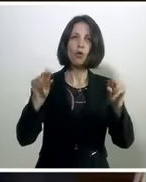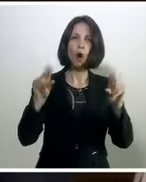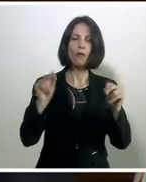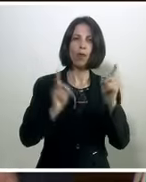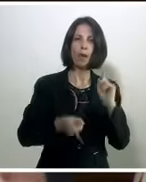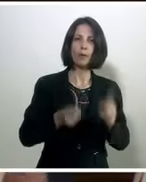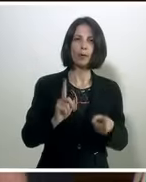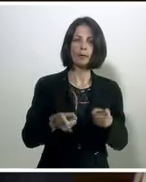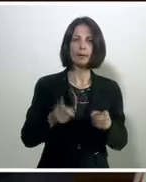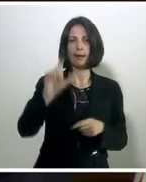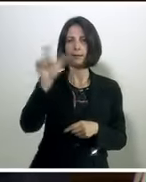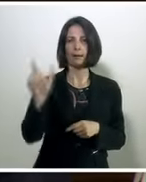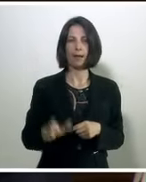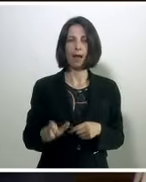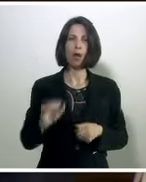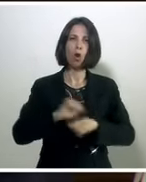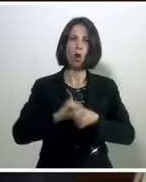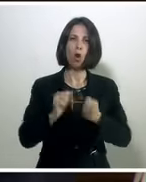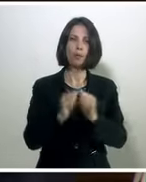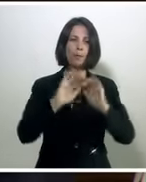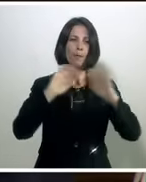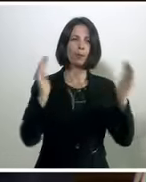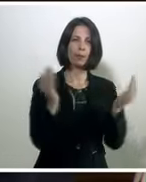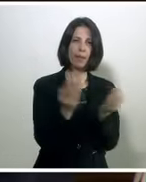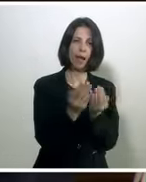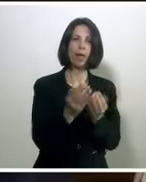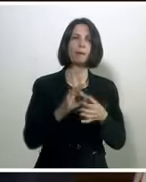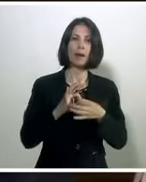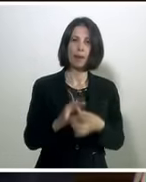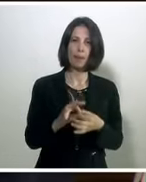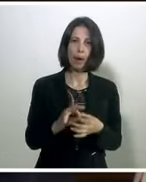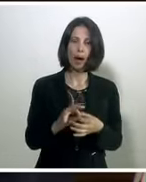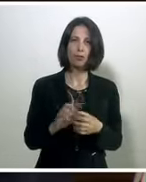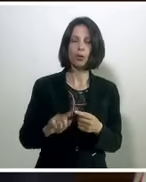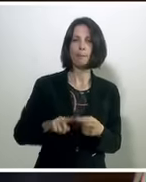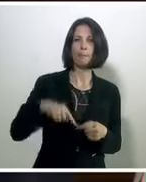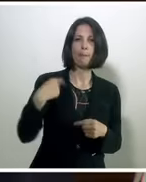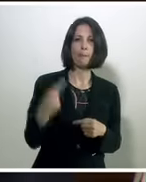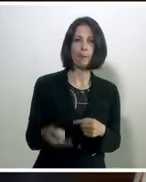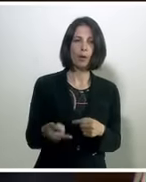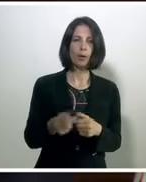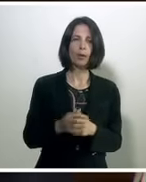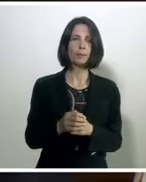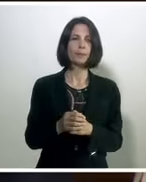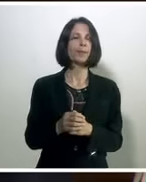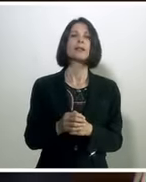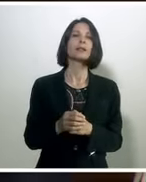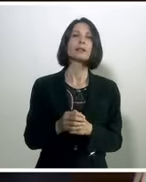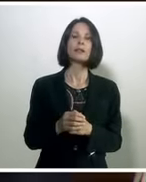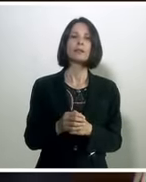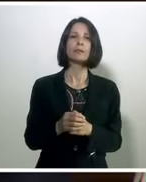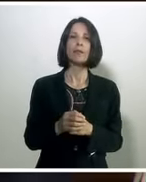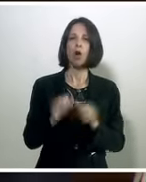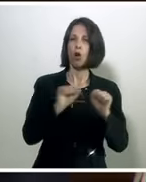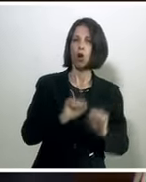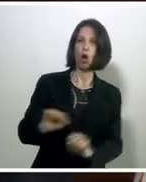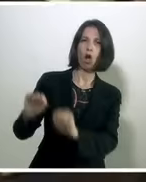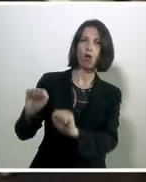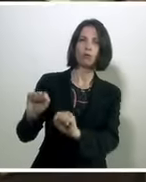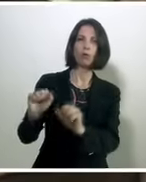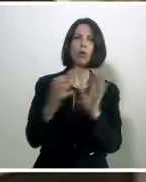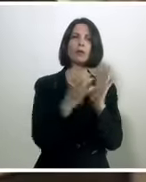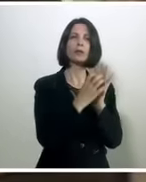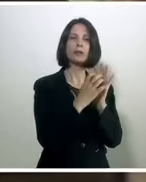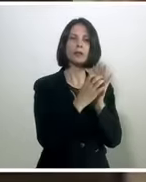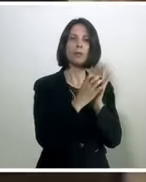dalla lotta mondiale per la pace per poi attaccare il simbolo della supremazia politica nel tempo